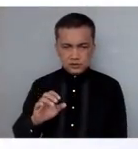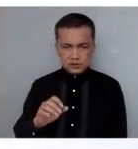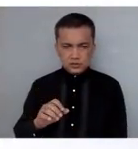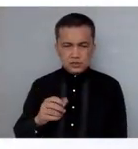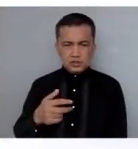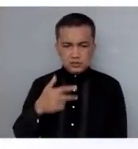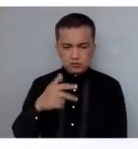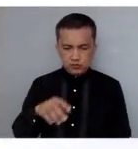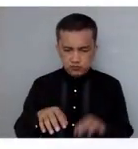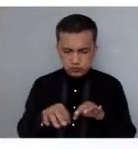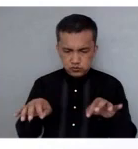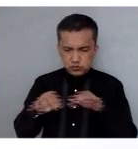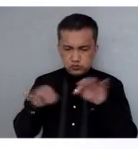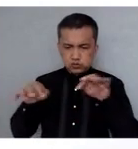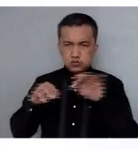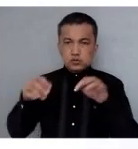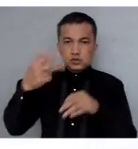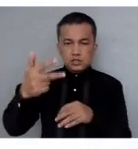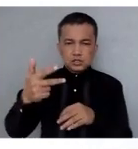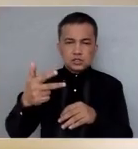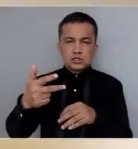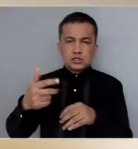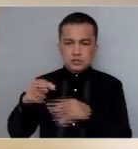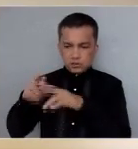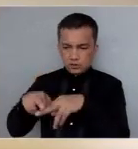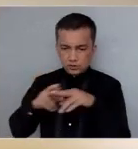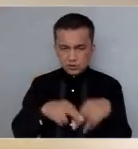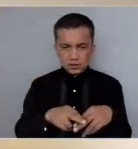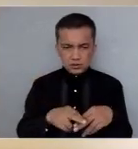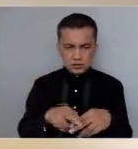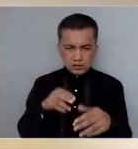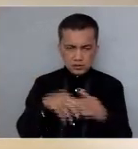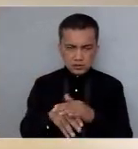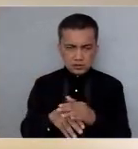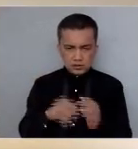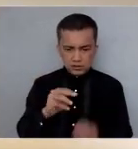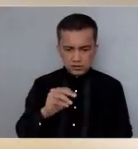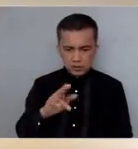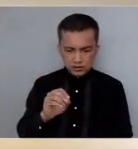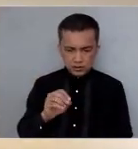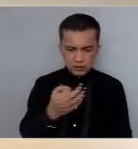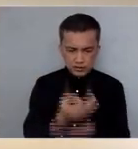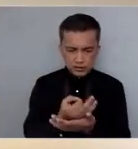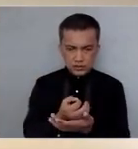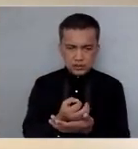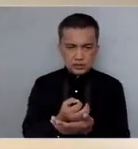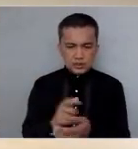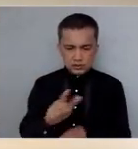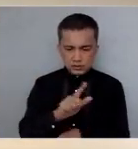mga paupahan at pinasok na rin ang microfinancing and real estate business.